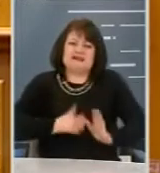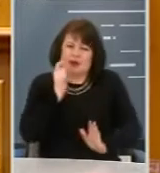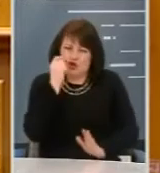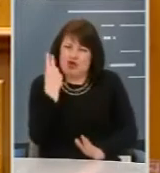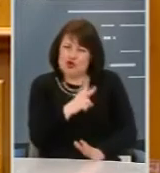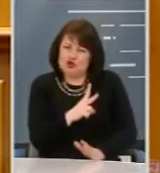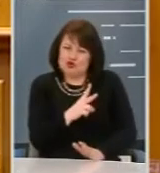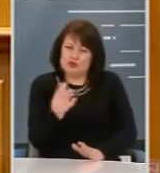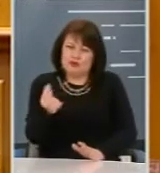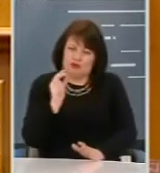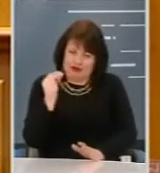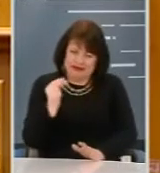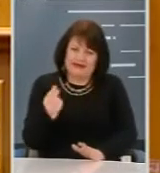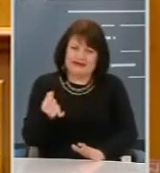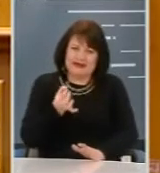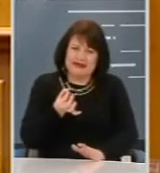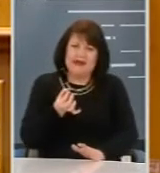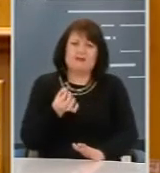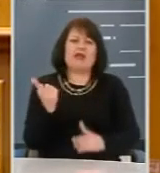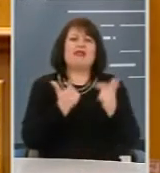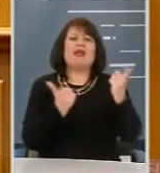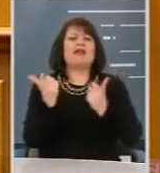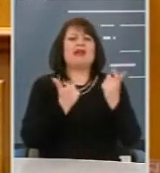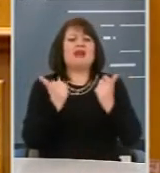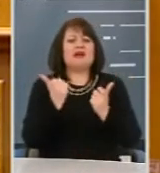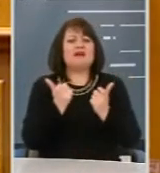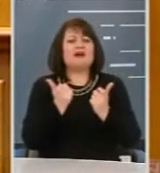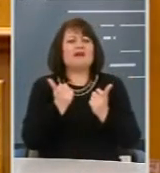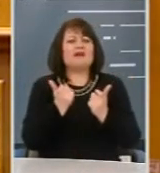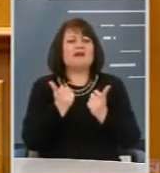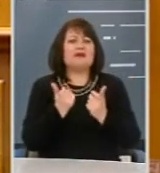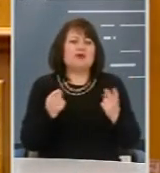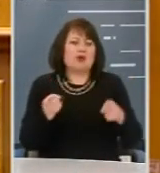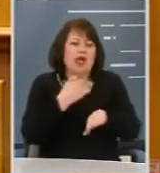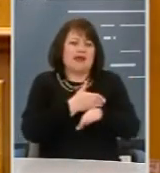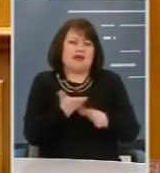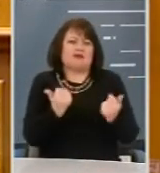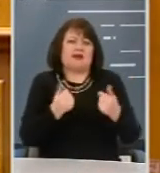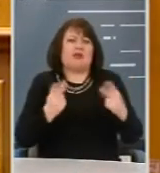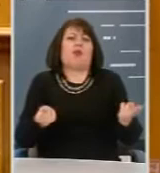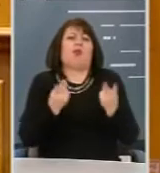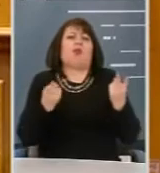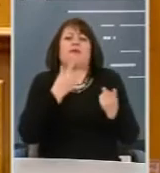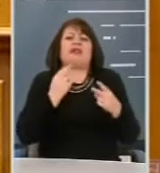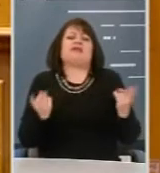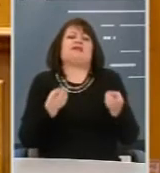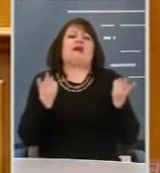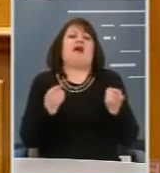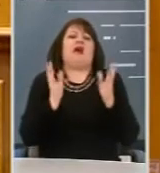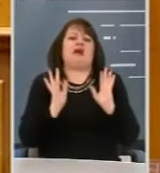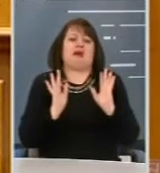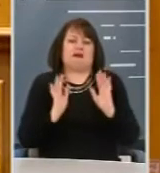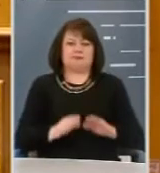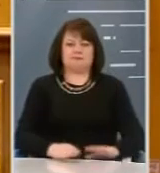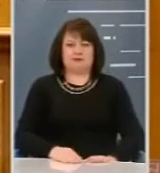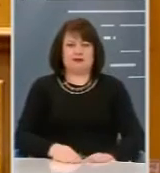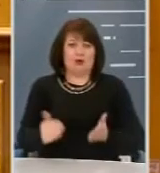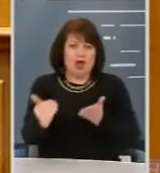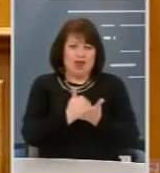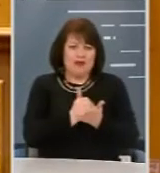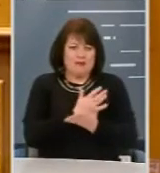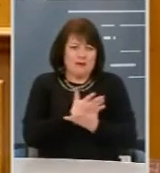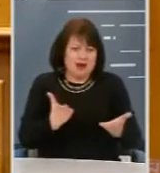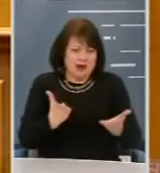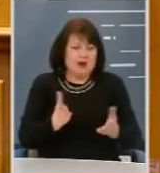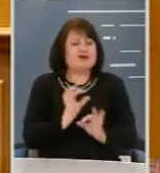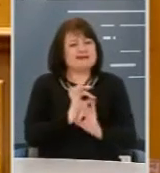ευθαρσός ότι έπαιρνε δάνεια με αέρα. Μέγα λοιπόν αδίκημα, το οποίο είμαστε σίγουροι ότι θα ερευνήσει